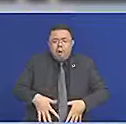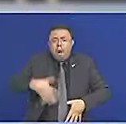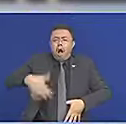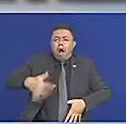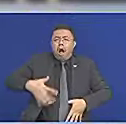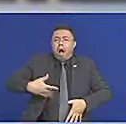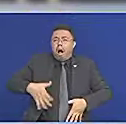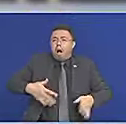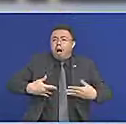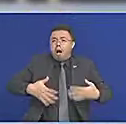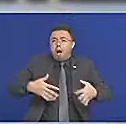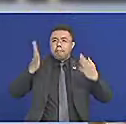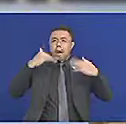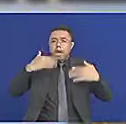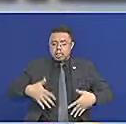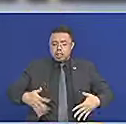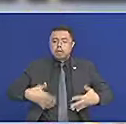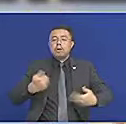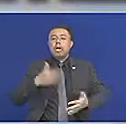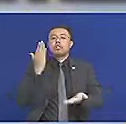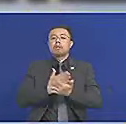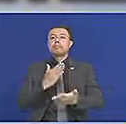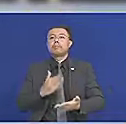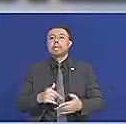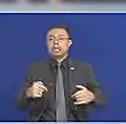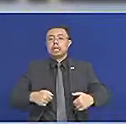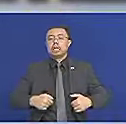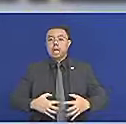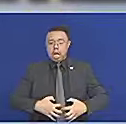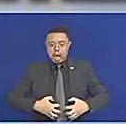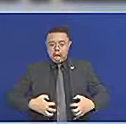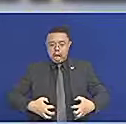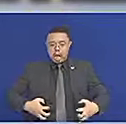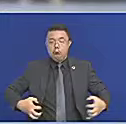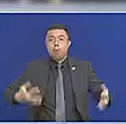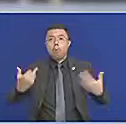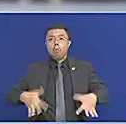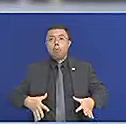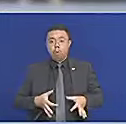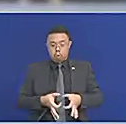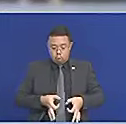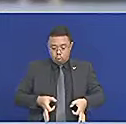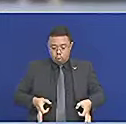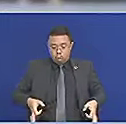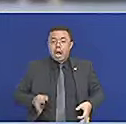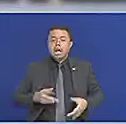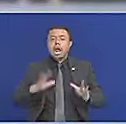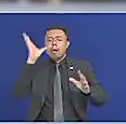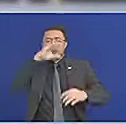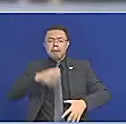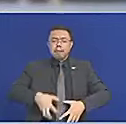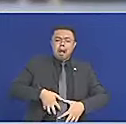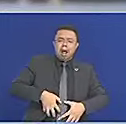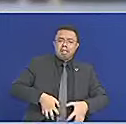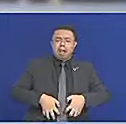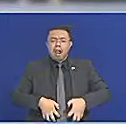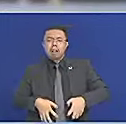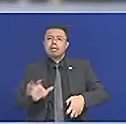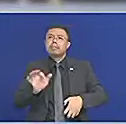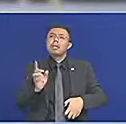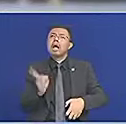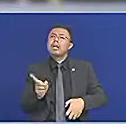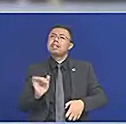panas. Akhirnya saya berhenti. Ini kurap terus merambat, kalau malam gatel lalu ada